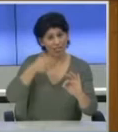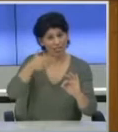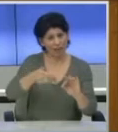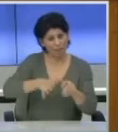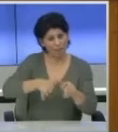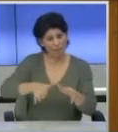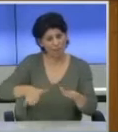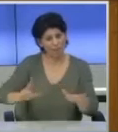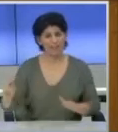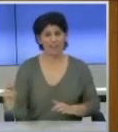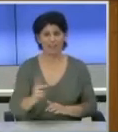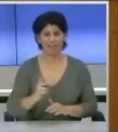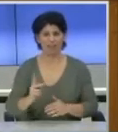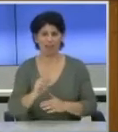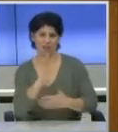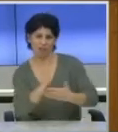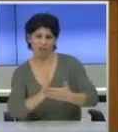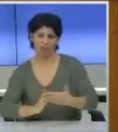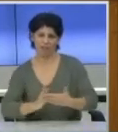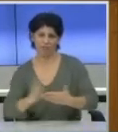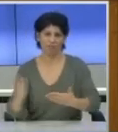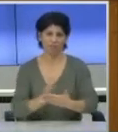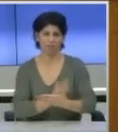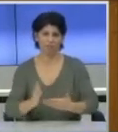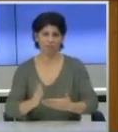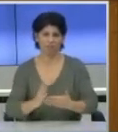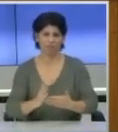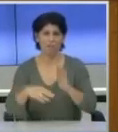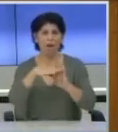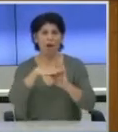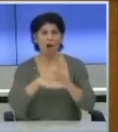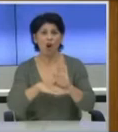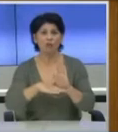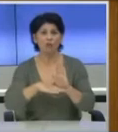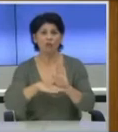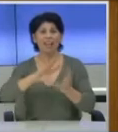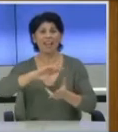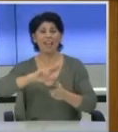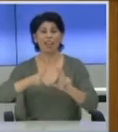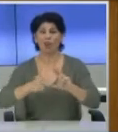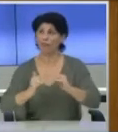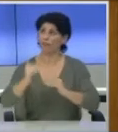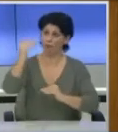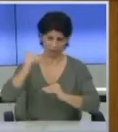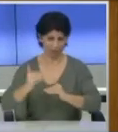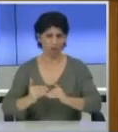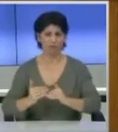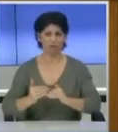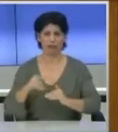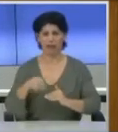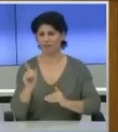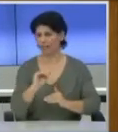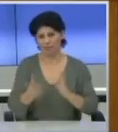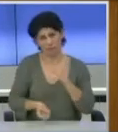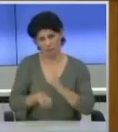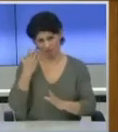και στην κοινωνία, διχάζοντας τους πολίτες, ακόμα και με όρους γεωγραφίας. Αυτά δεν